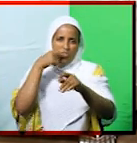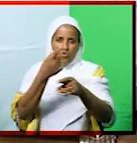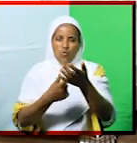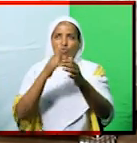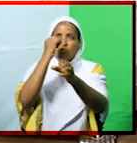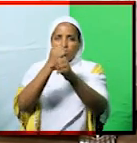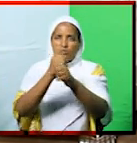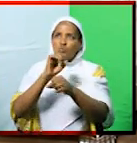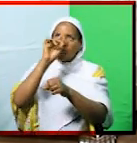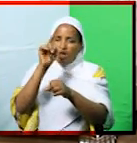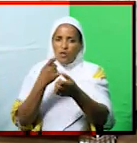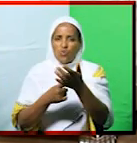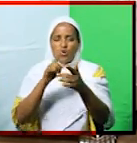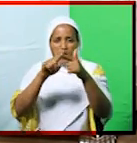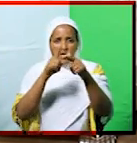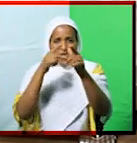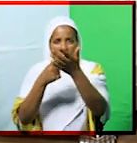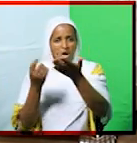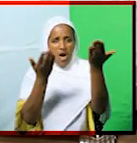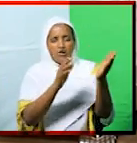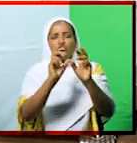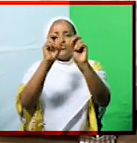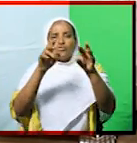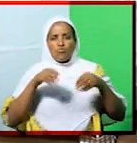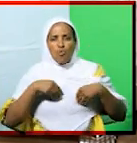ስራዎች ናቸው። አሁን ይሄን የካሳ ለማን ነው ሲባል